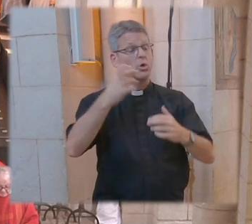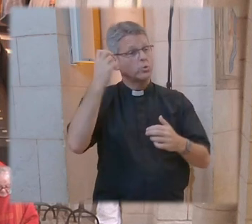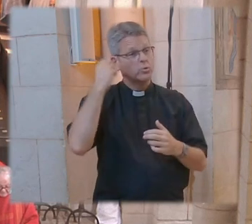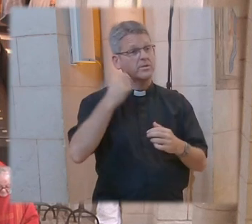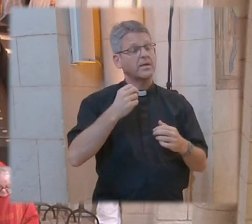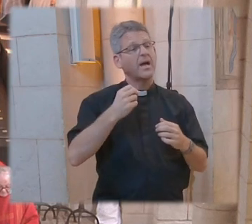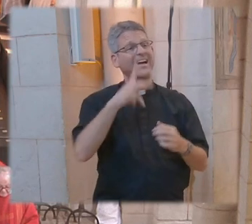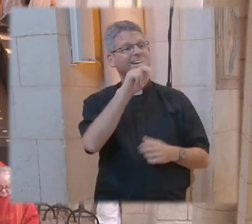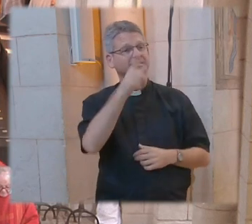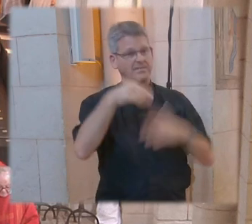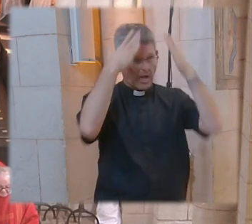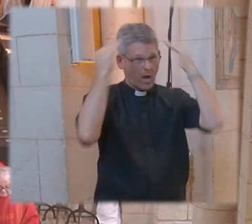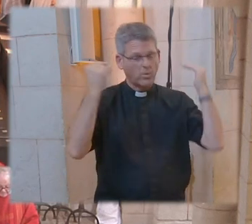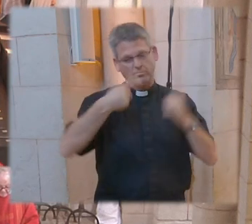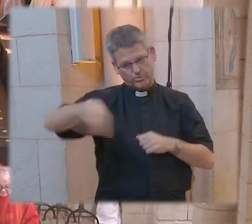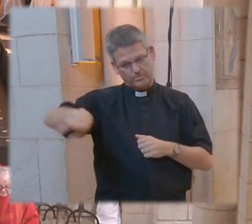Dachau eingewiesen.